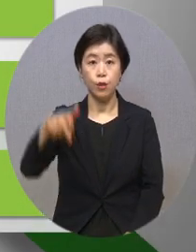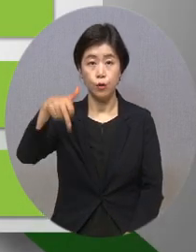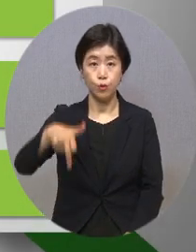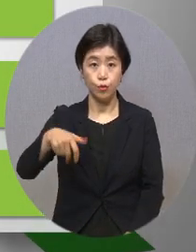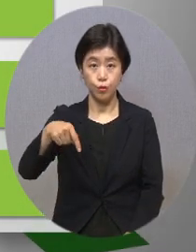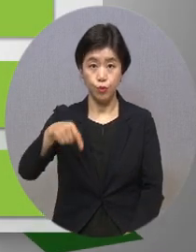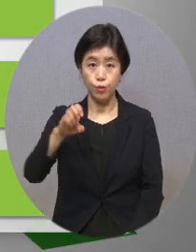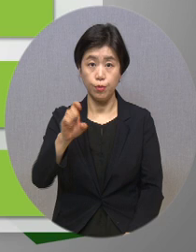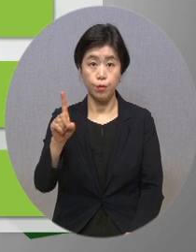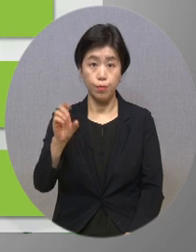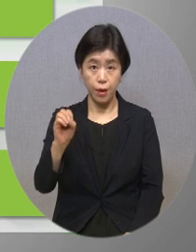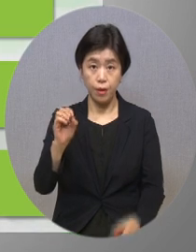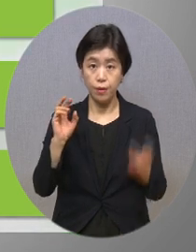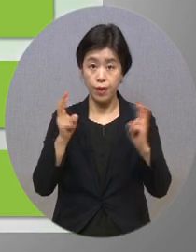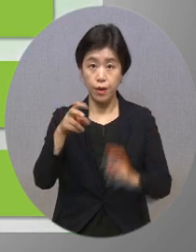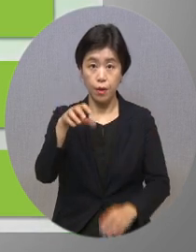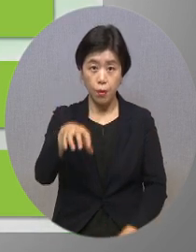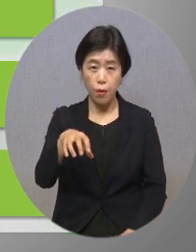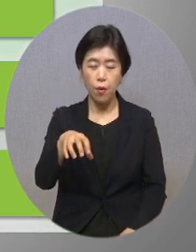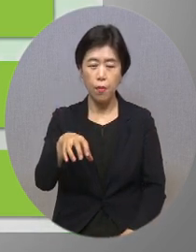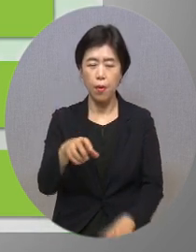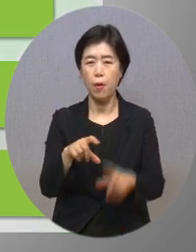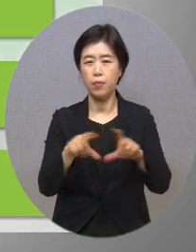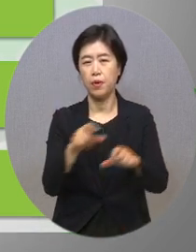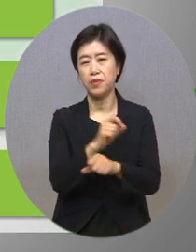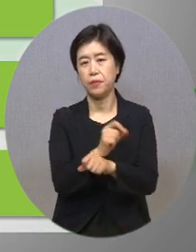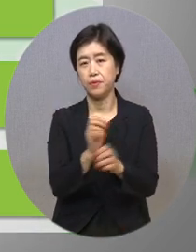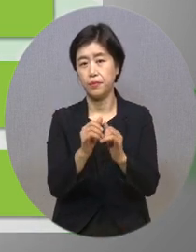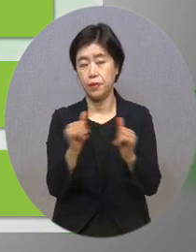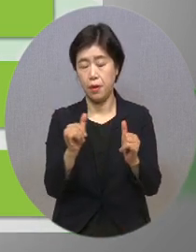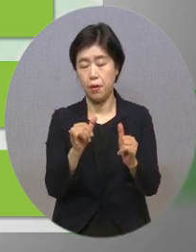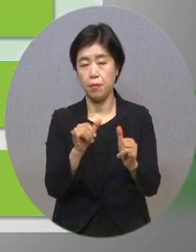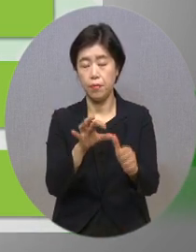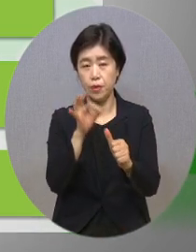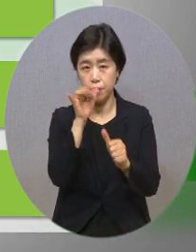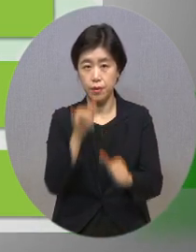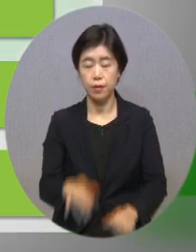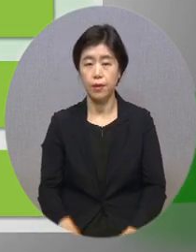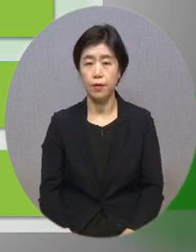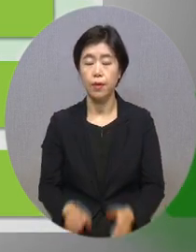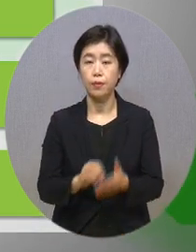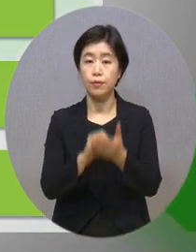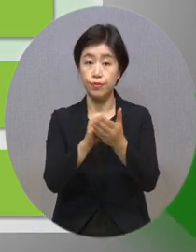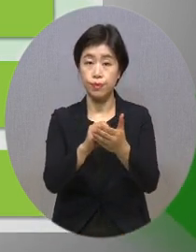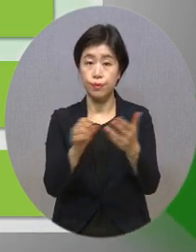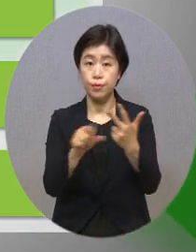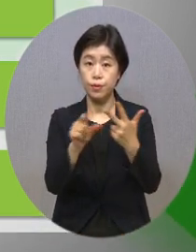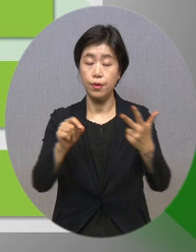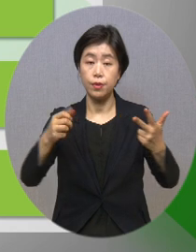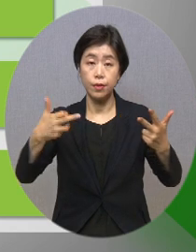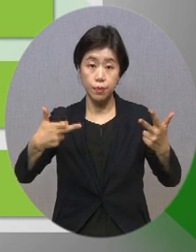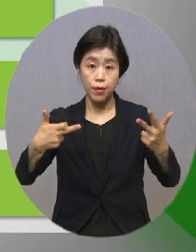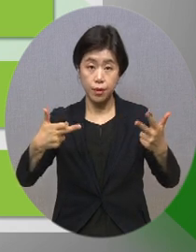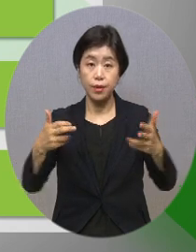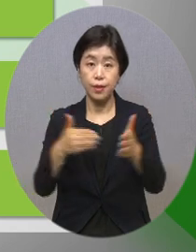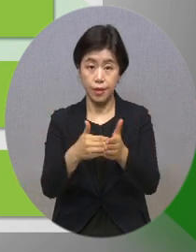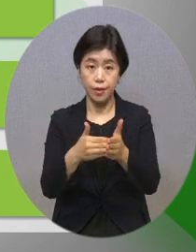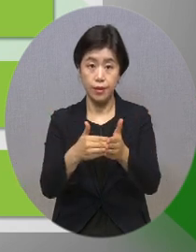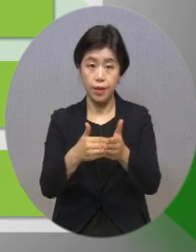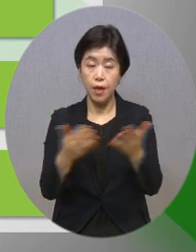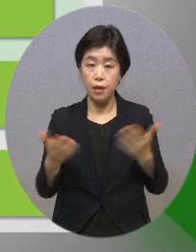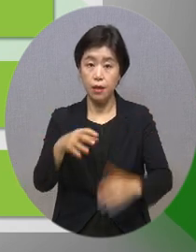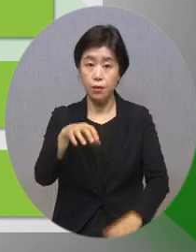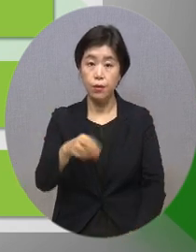쿠팡 주식회사에서 총무 및 일반 사무원을 모집합니다. 접수 마감일은 7월 17일까지며 근무지는